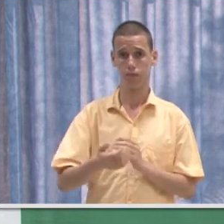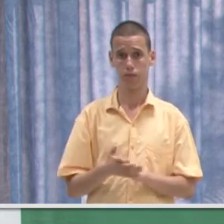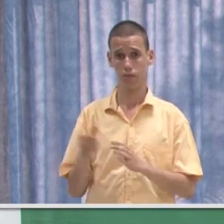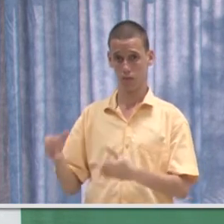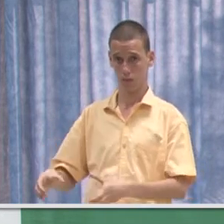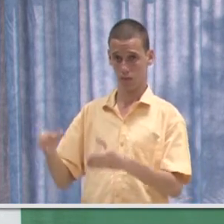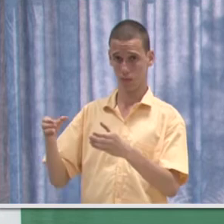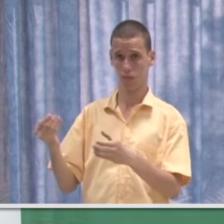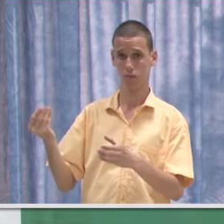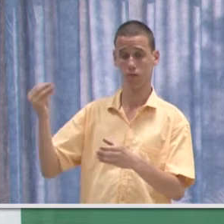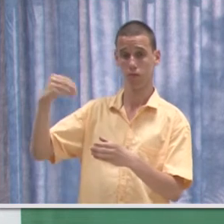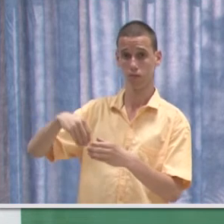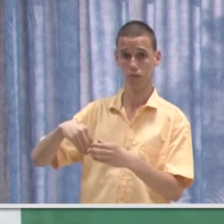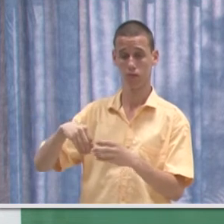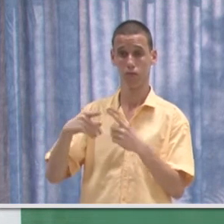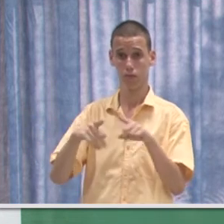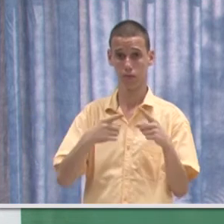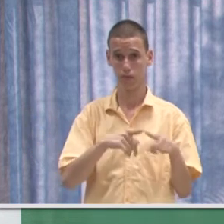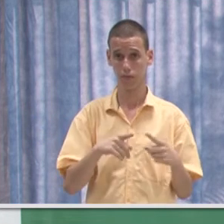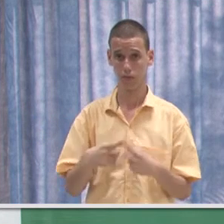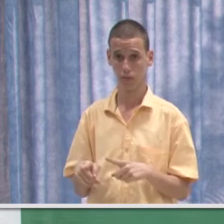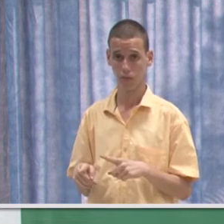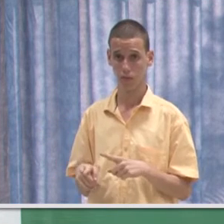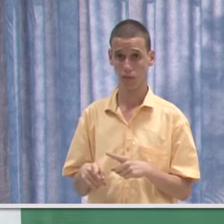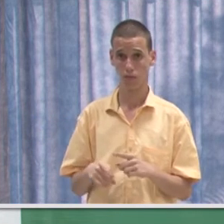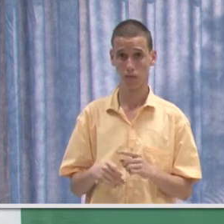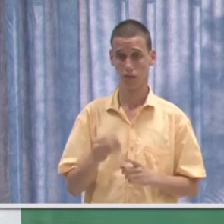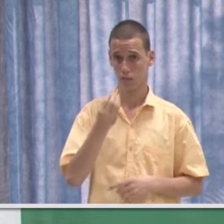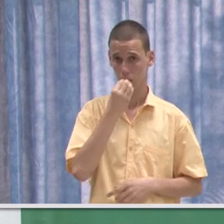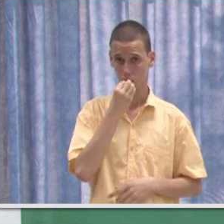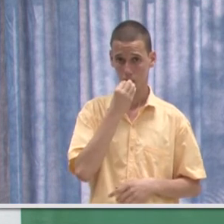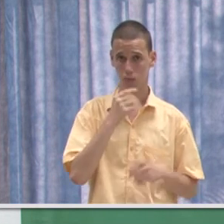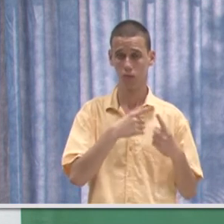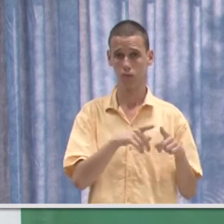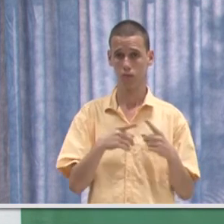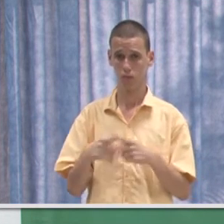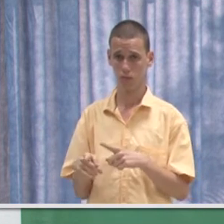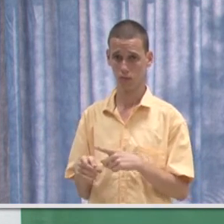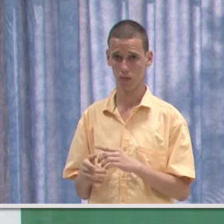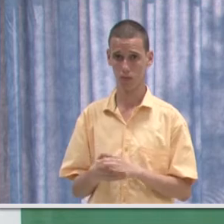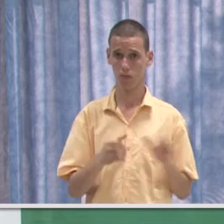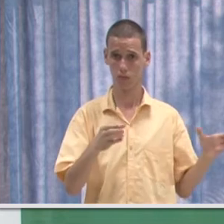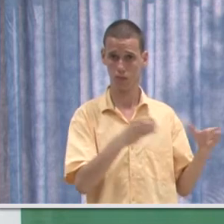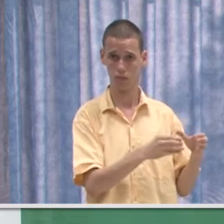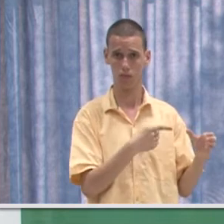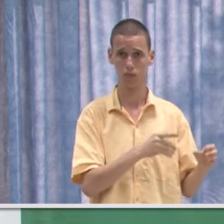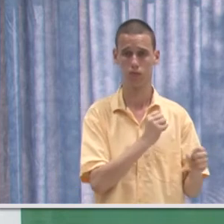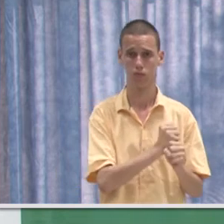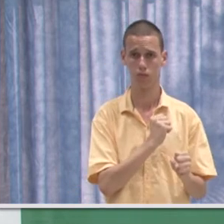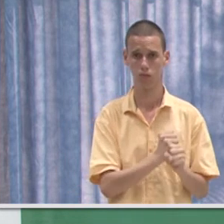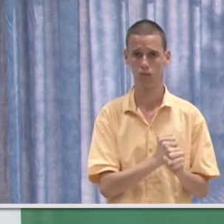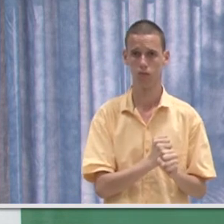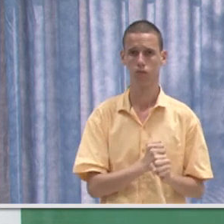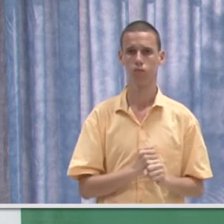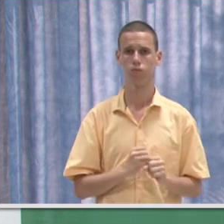toute insensé la communion aussi tout la façon qui fait insensé et une intime très dévouée et active avec